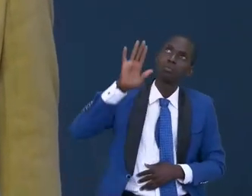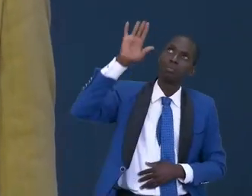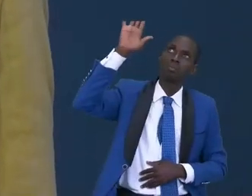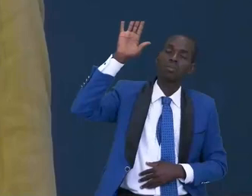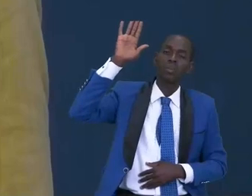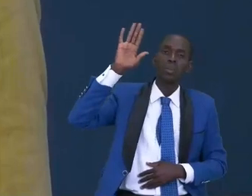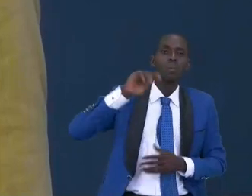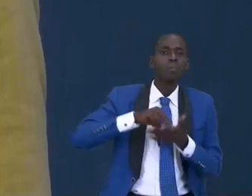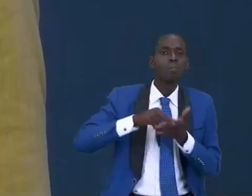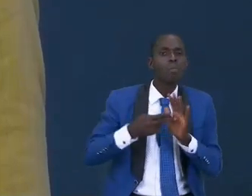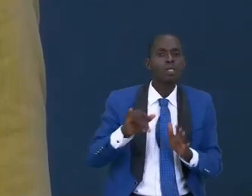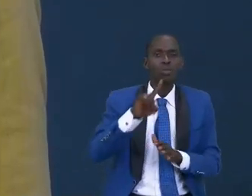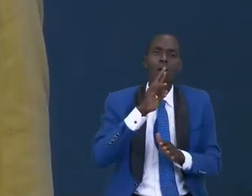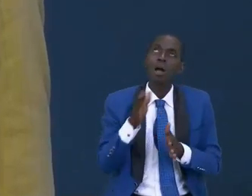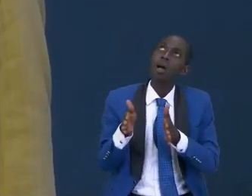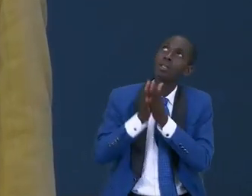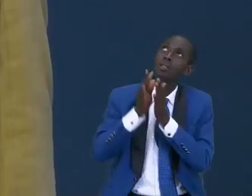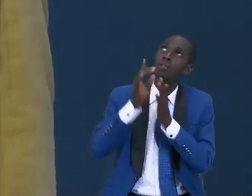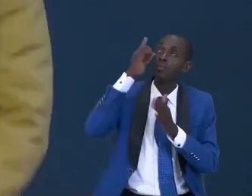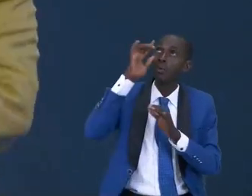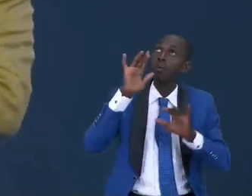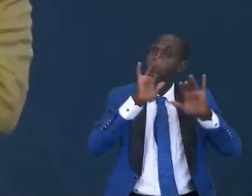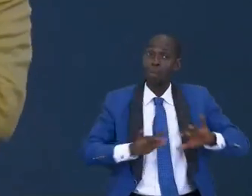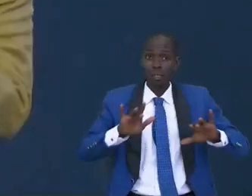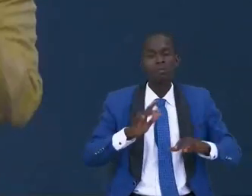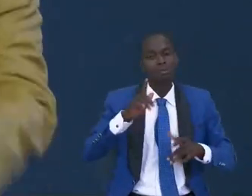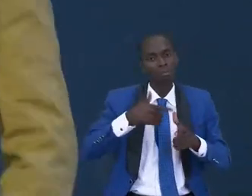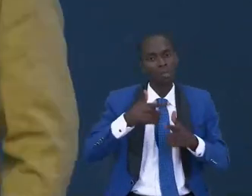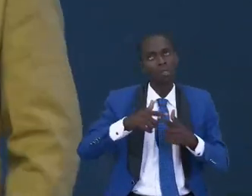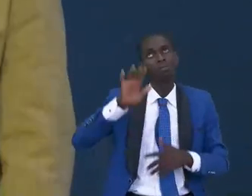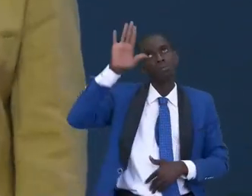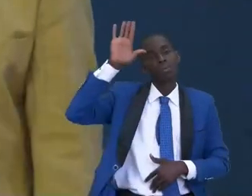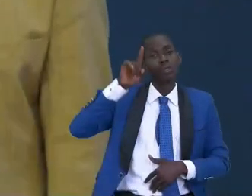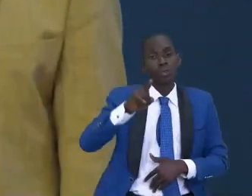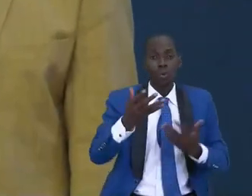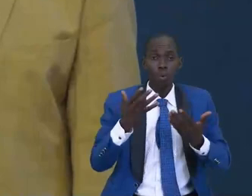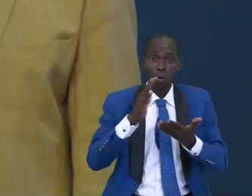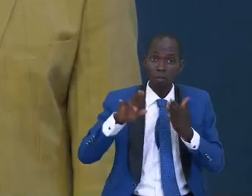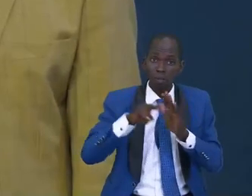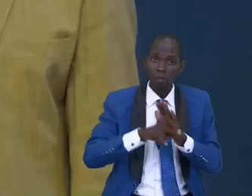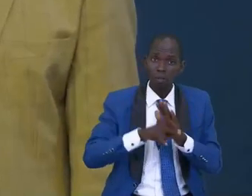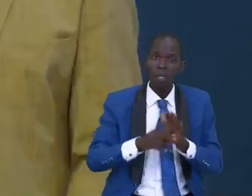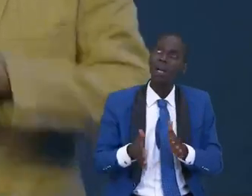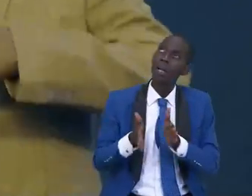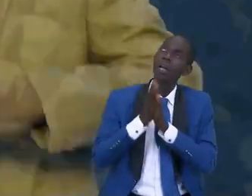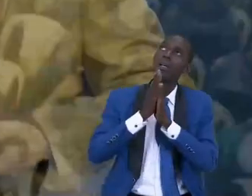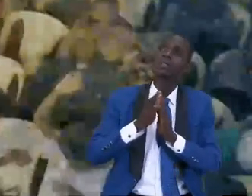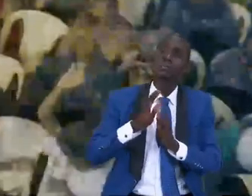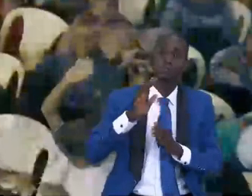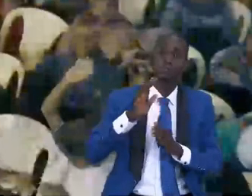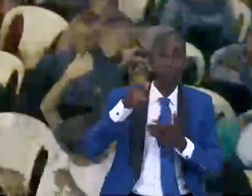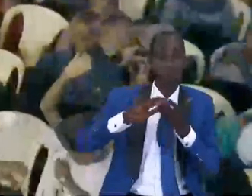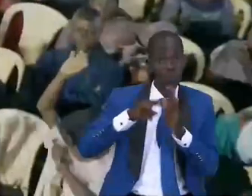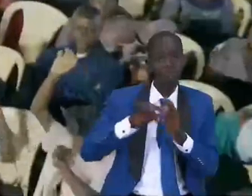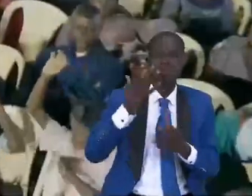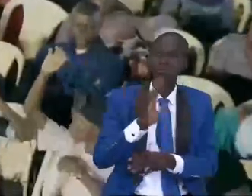Je demande la miséricorde, lève ta main. Je demande le pardon, lève la main. Je